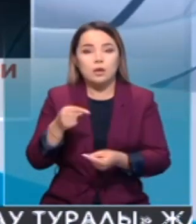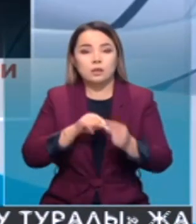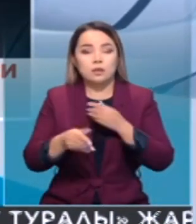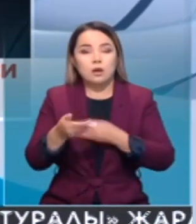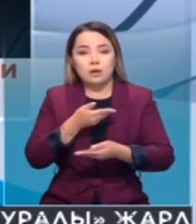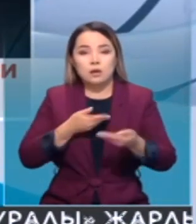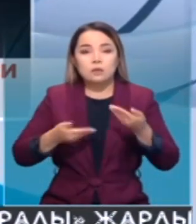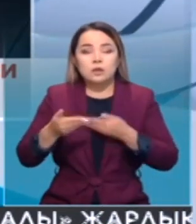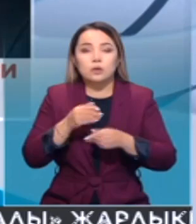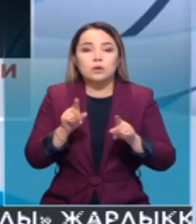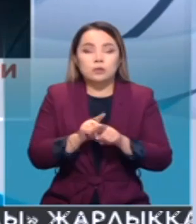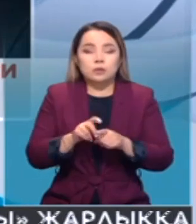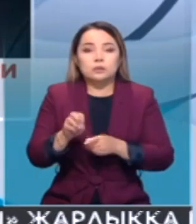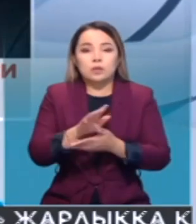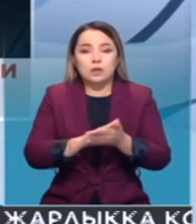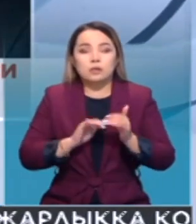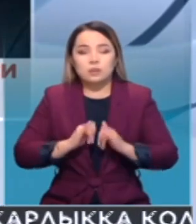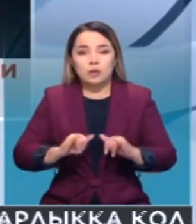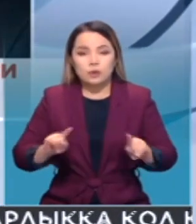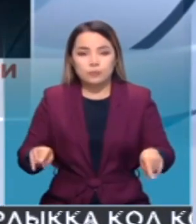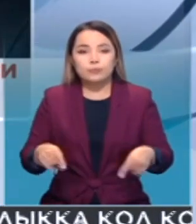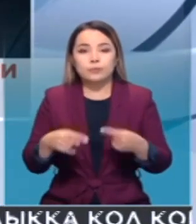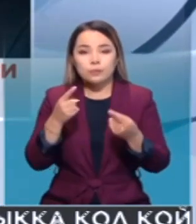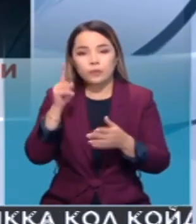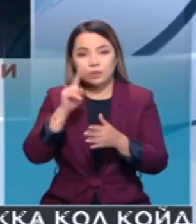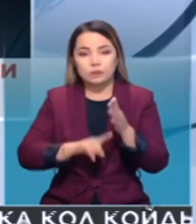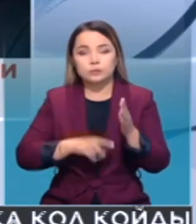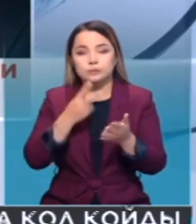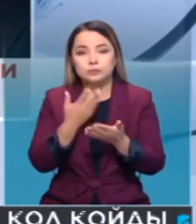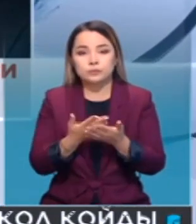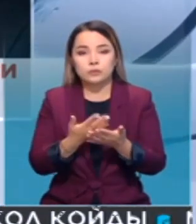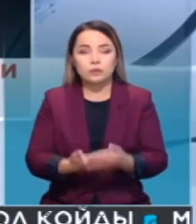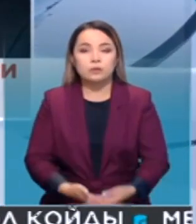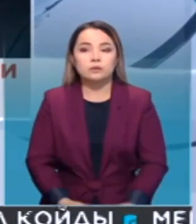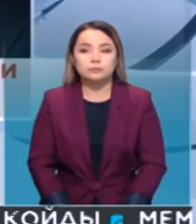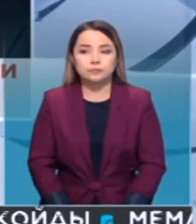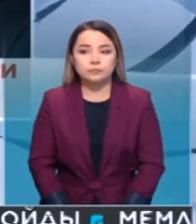берік ынтымақтастық одан әрі нығая беретініне сенім білдірді.